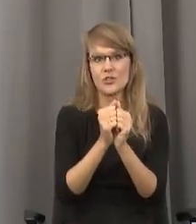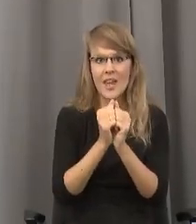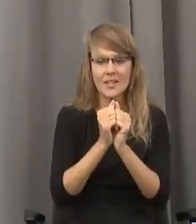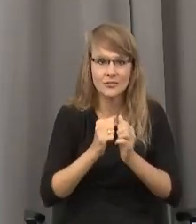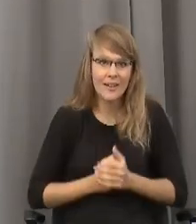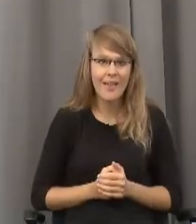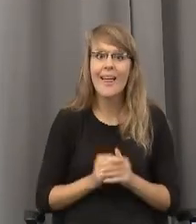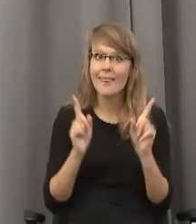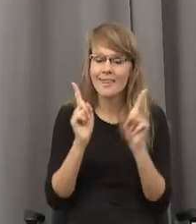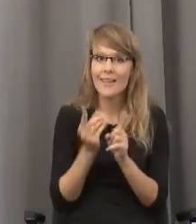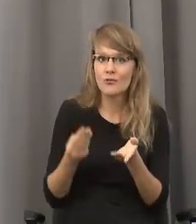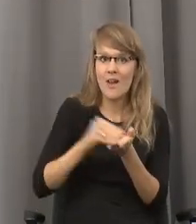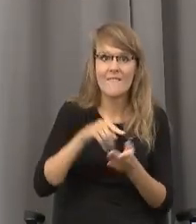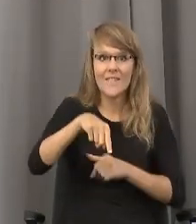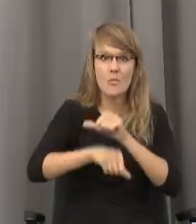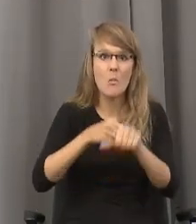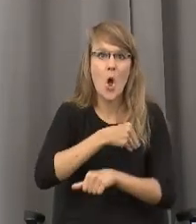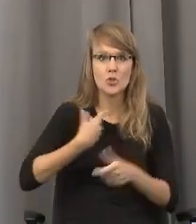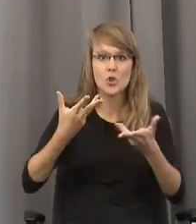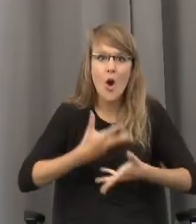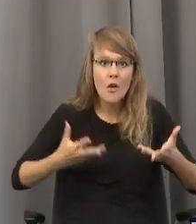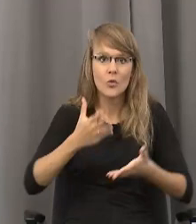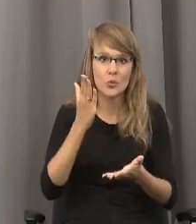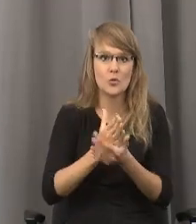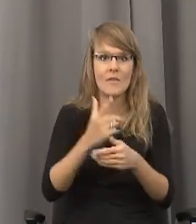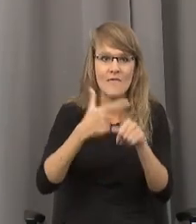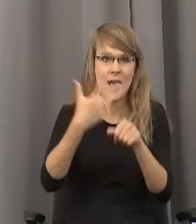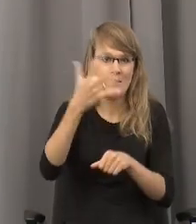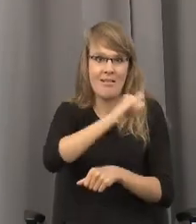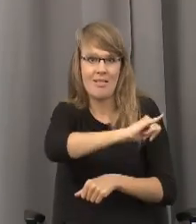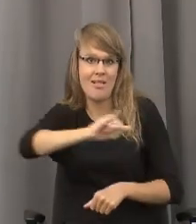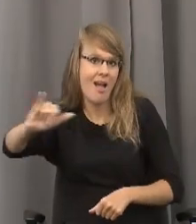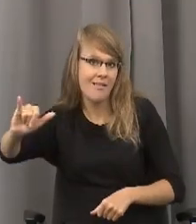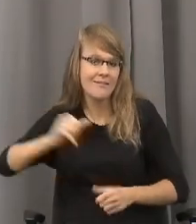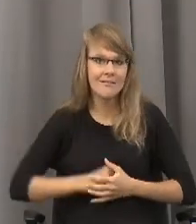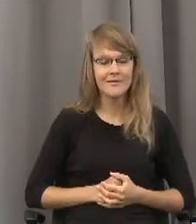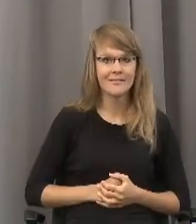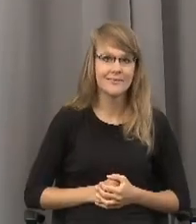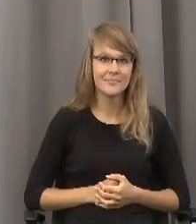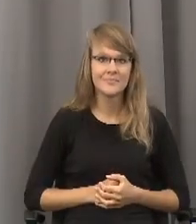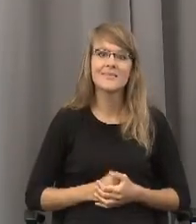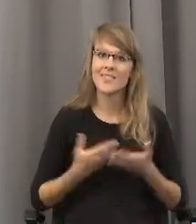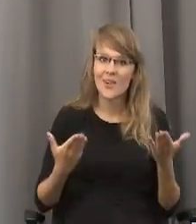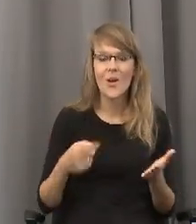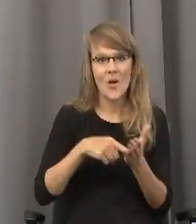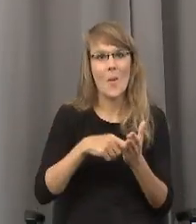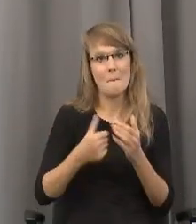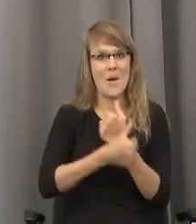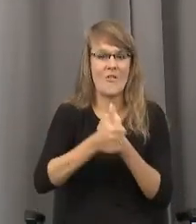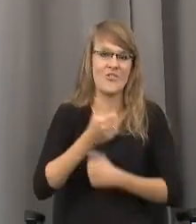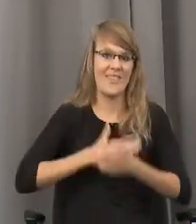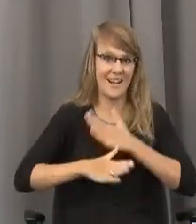roku Polskie Stowarzyszenie obchodzi 25 lat istnienia. Także jest powód do